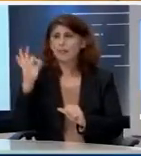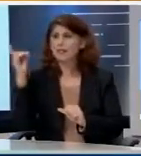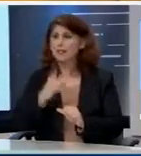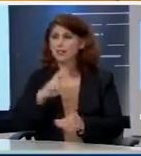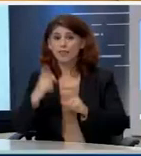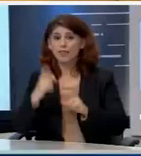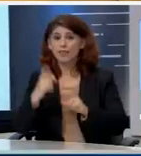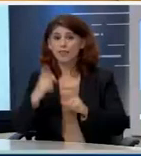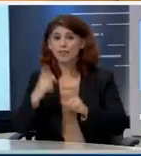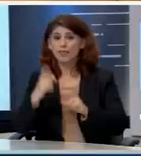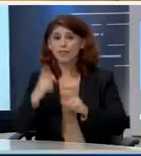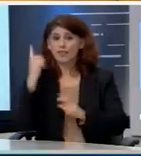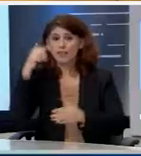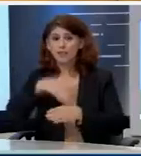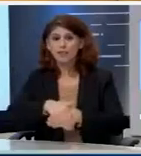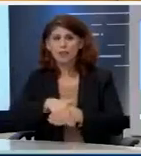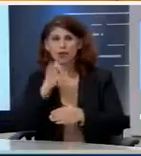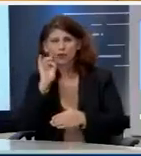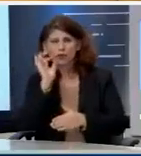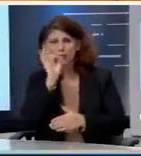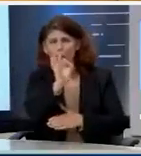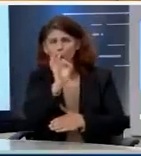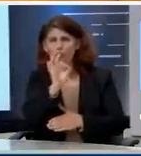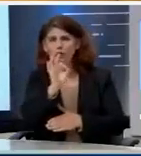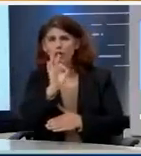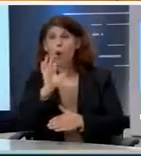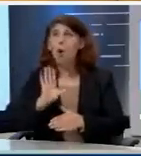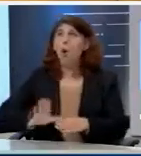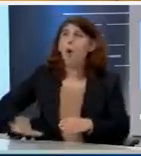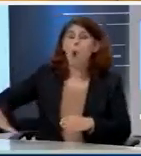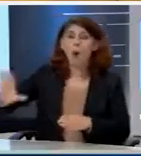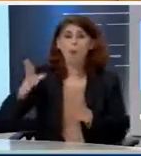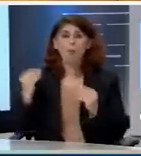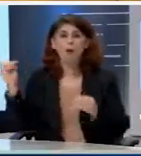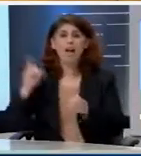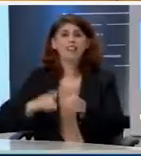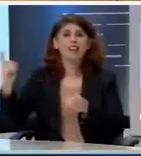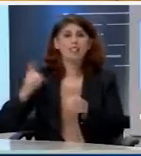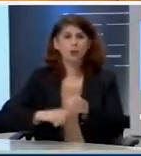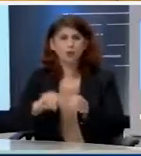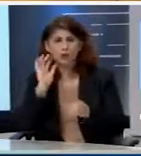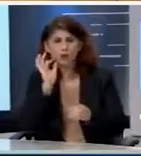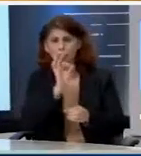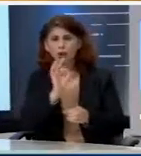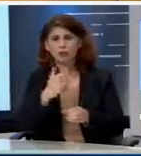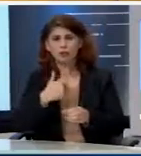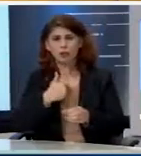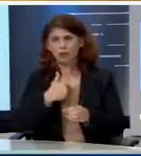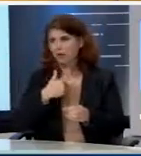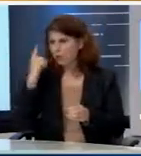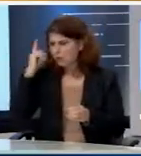ήμουν στόχος στα headquarters όλων των πολυεθνικών, δεκάδων πολυεθνικών. Και εγώ